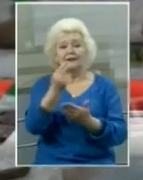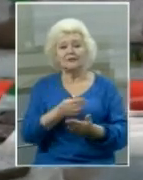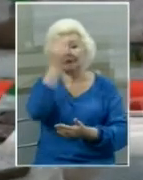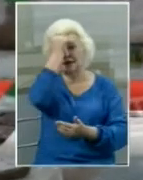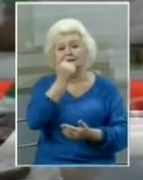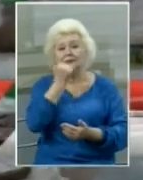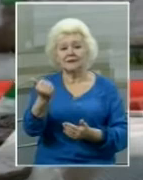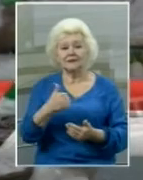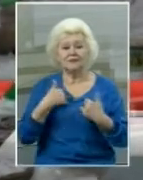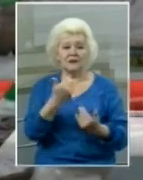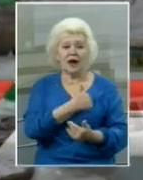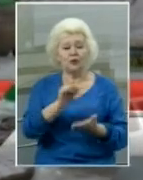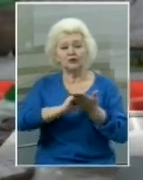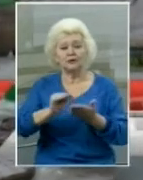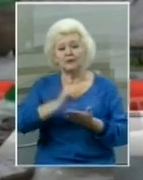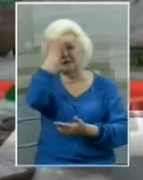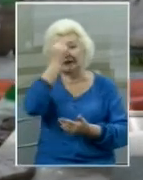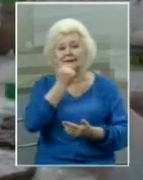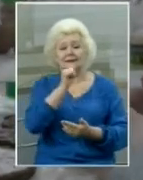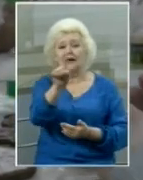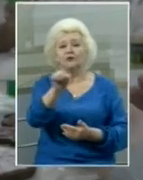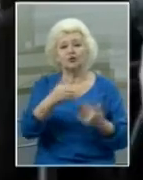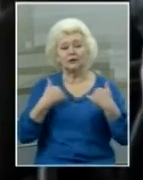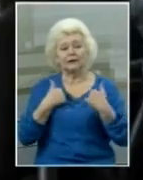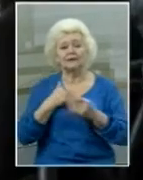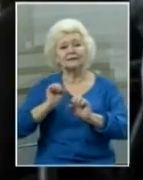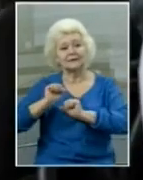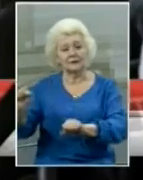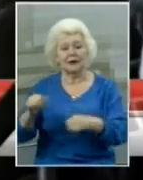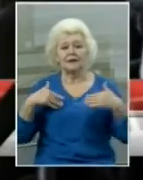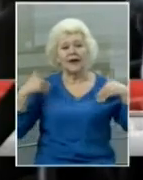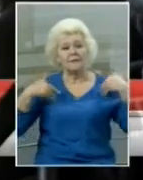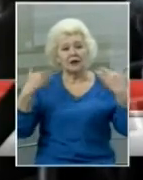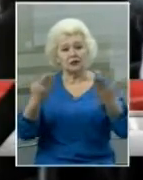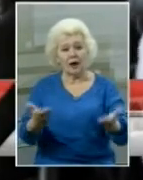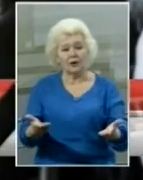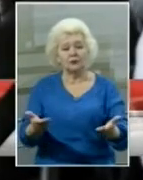Я хочу написати військовим дякую, що вони нас захищають. Я бажаю